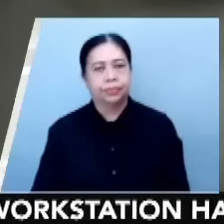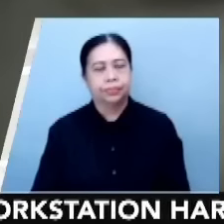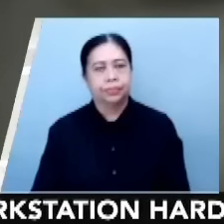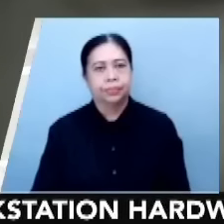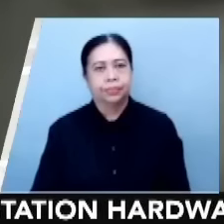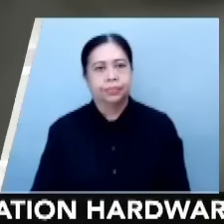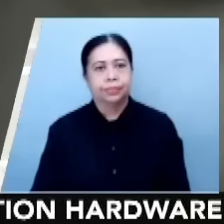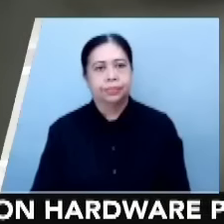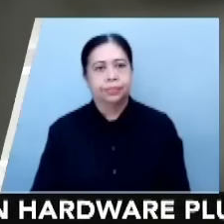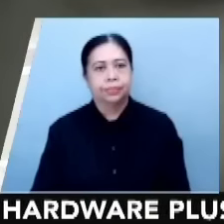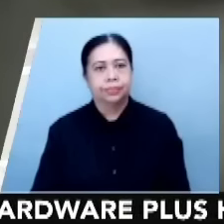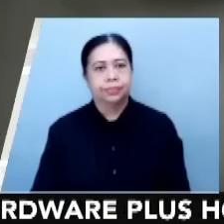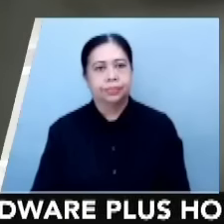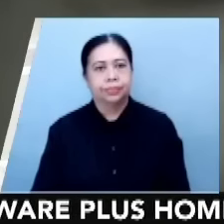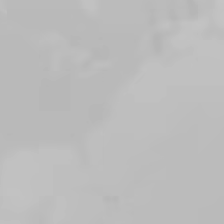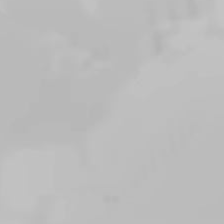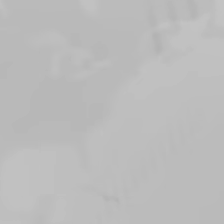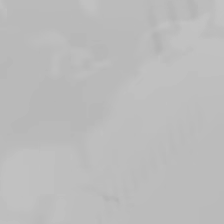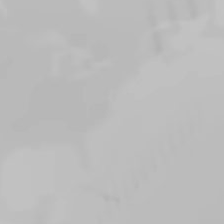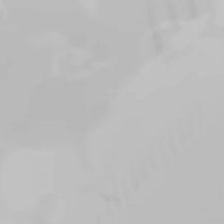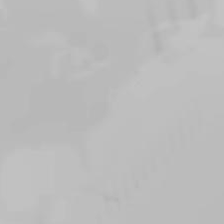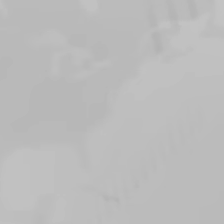nakatutok 24